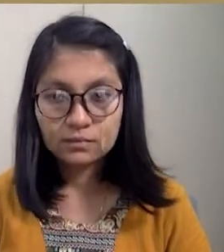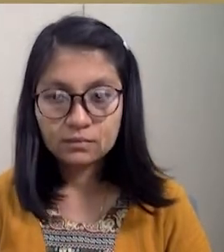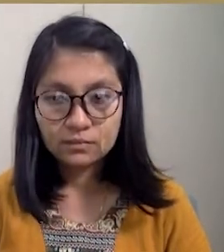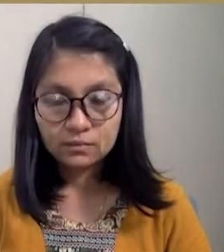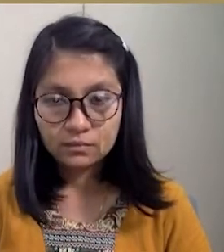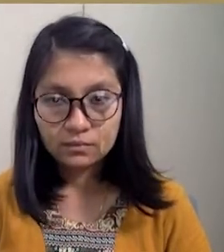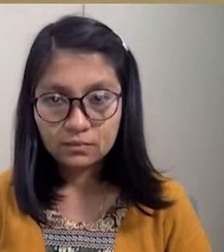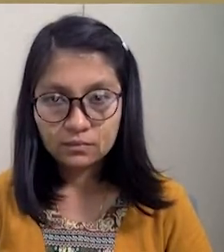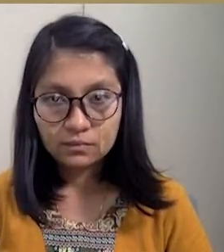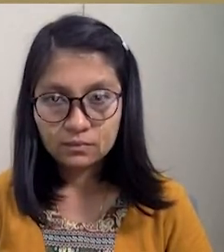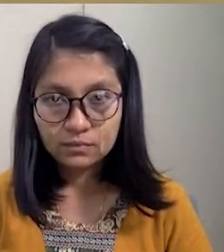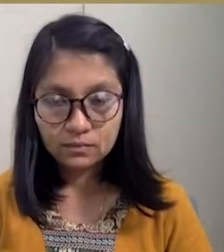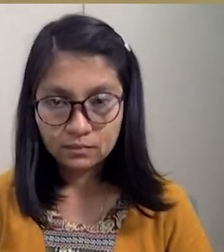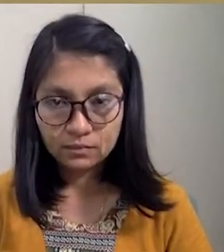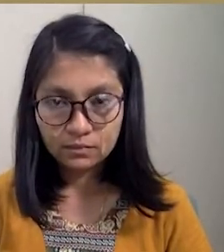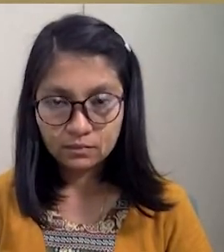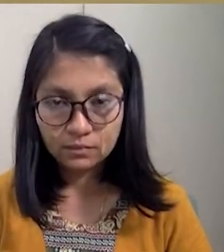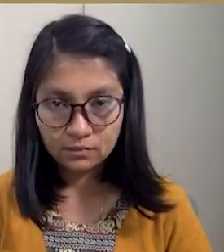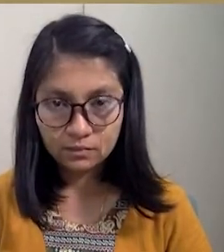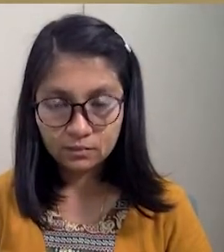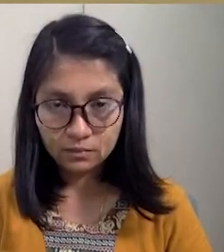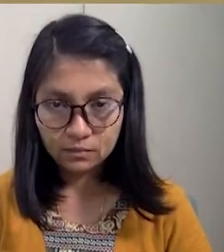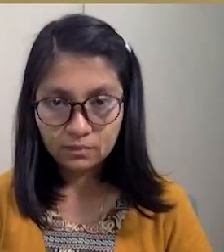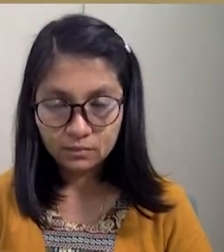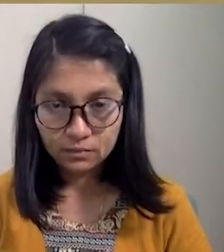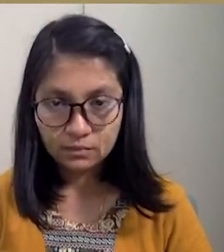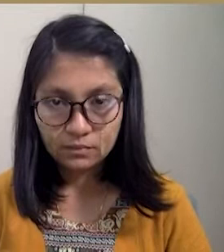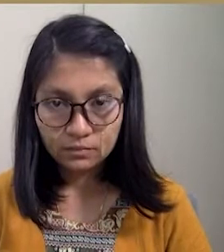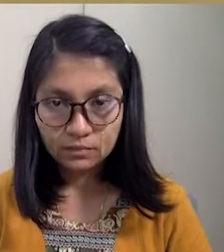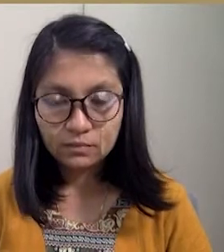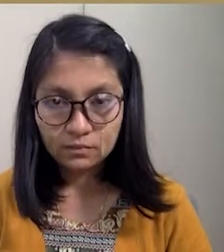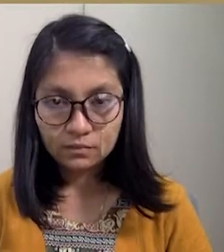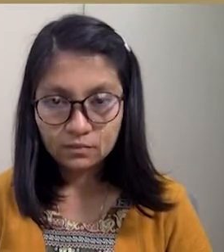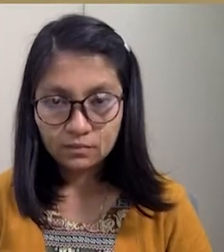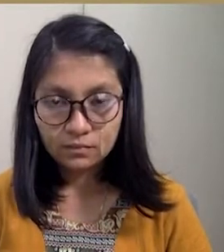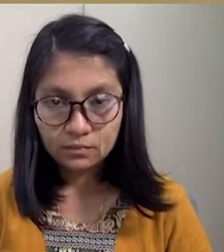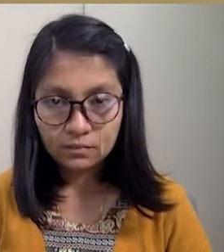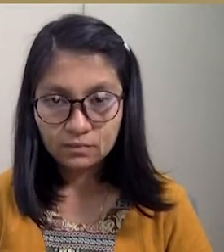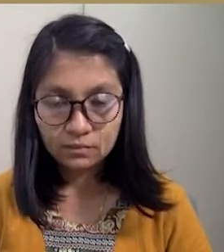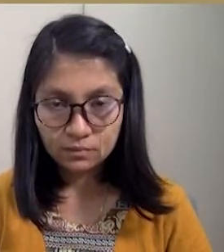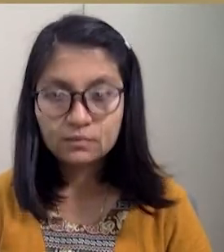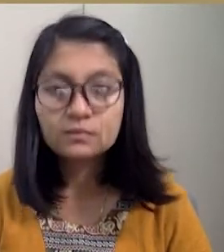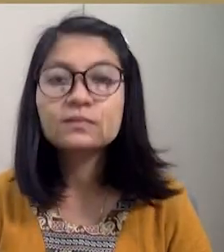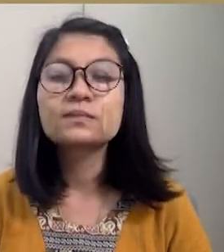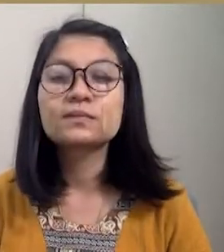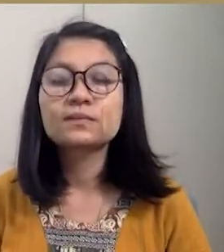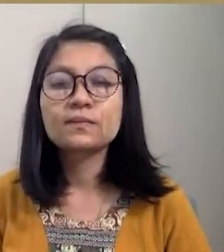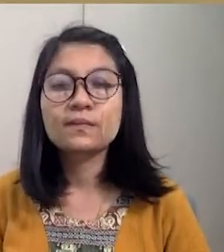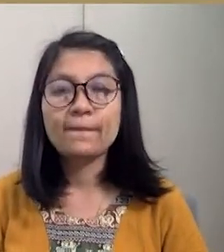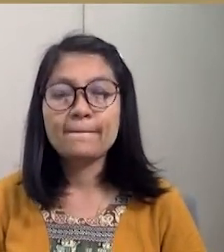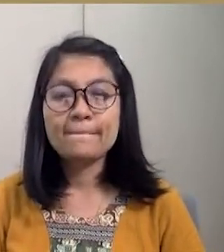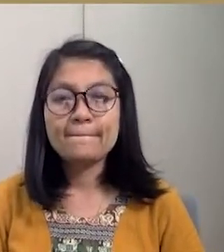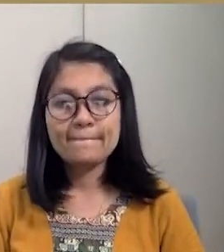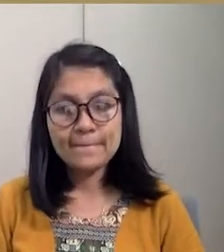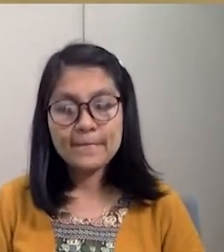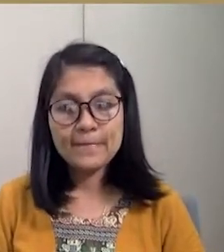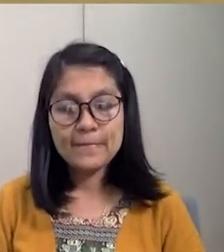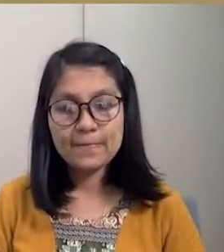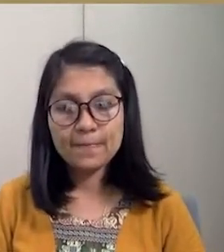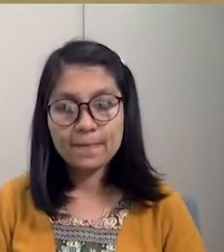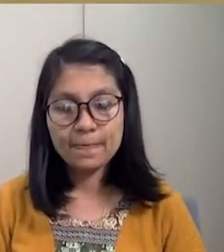အဲတချို့တွေဆိုလို့ရှိရင်ဒီကျန်းမာရေးနဲ့ပတ်သက်တဲ့ဟာမျိုးဒါမျိုးလည်းအခက်အခဲရှိတယ်ကျန်တဲ့ဟာကတော့သူတို့ကအဆိုးကြီးတော့ဖြစ်သေးတယ်